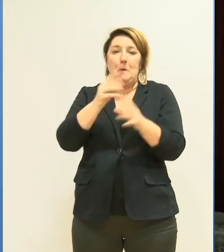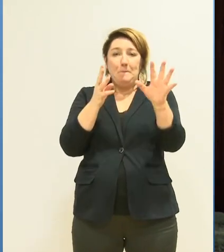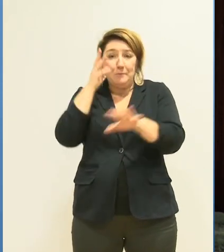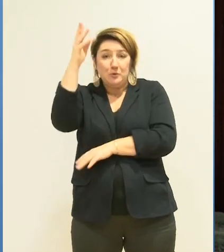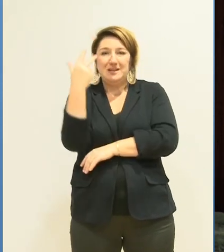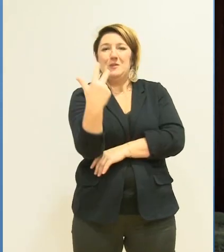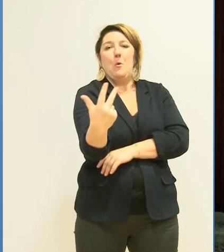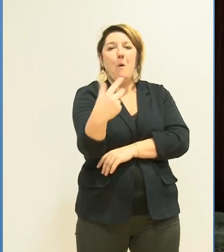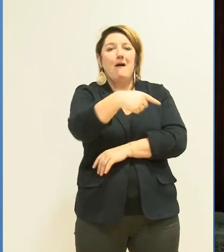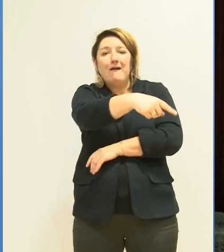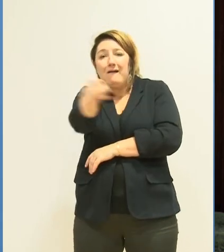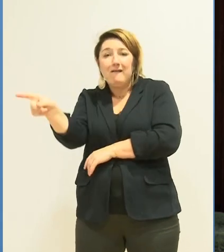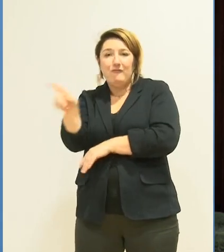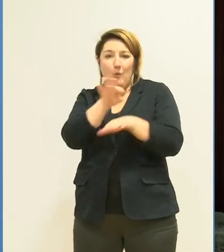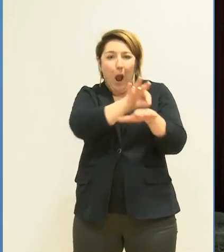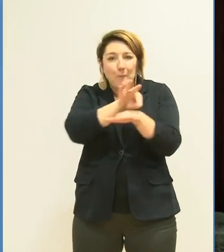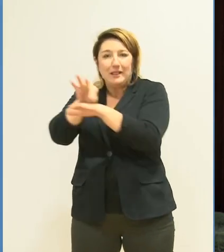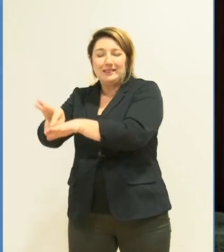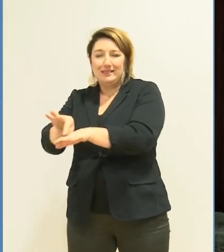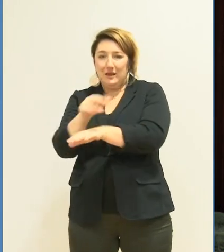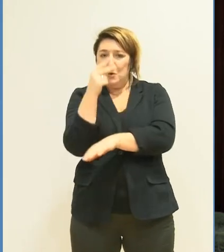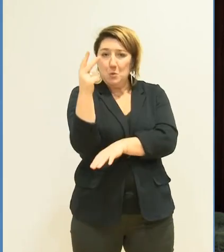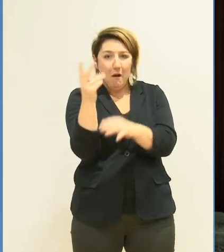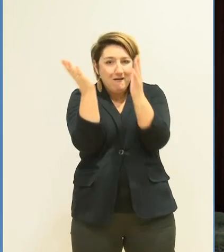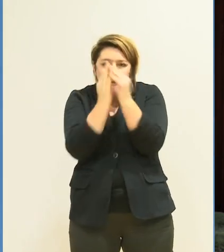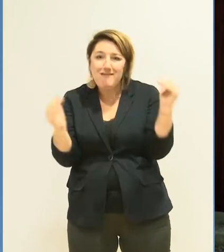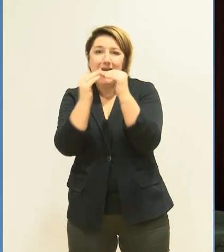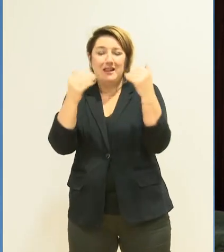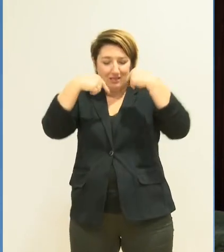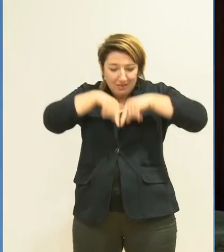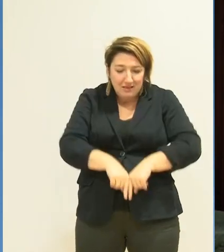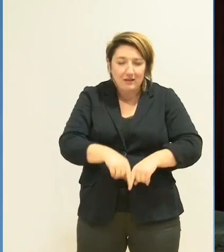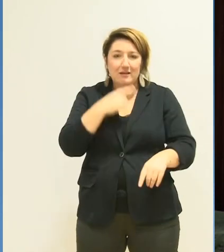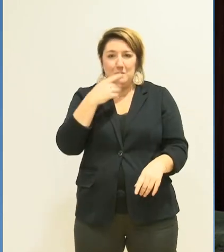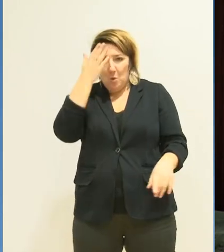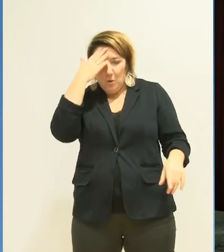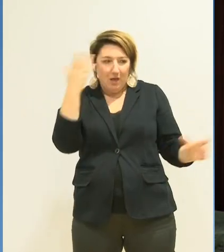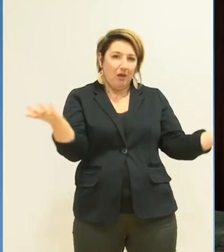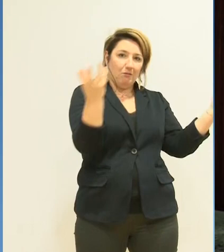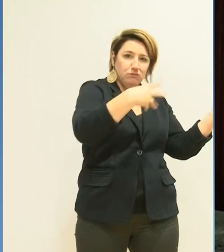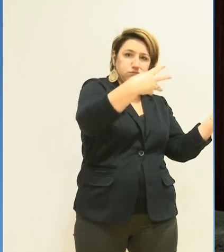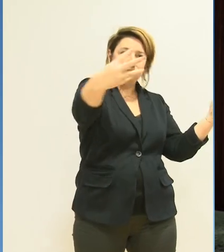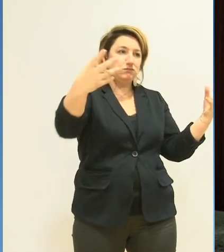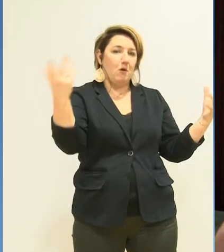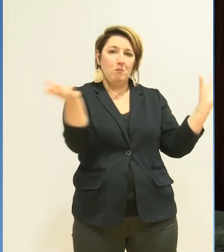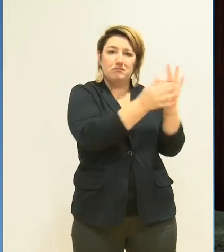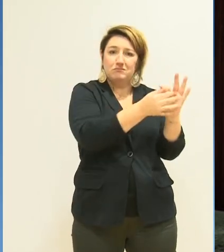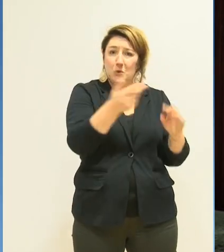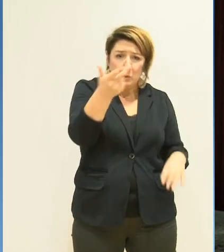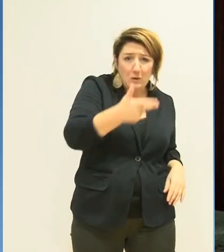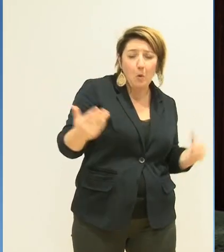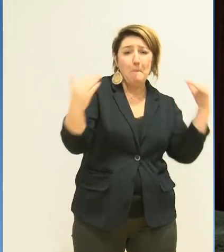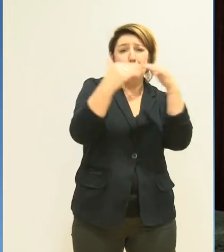pour qu'ils aient le même degré de connaissance du foyer et union dans un premier temps et ensuite de pouvoir